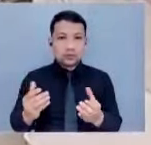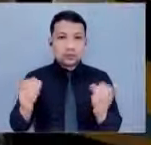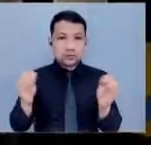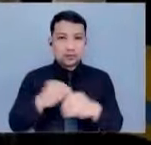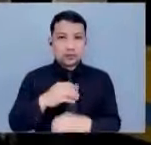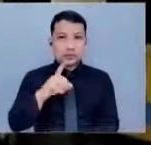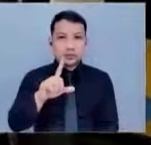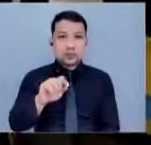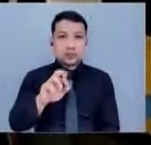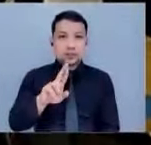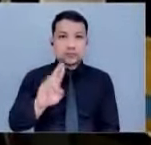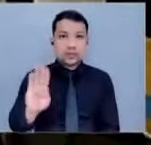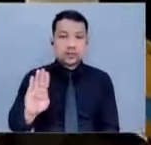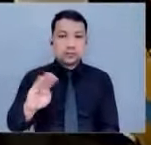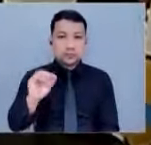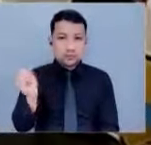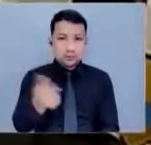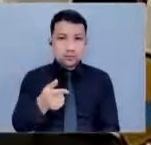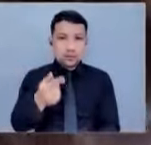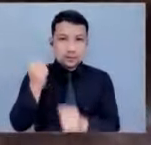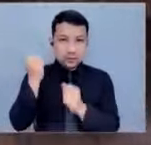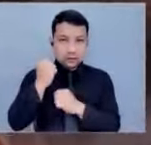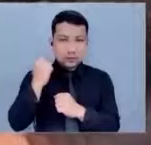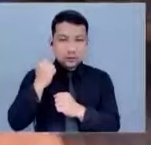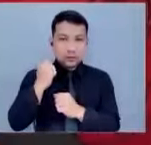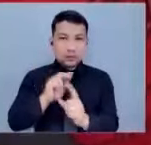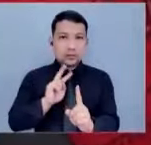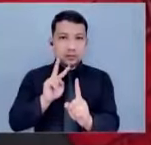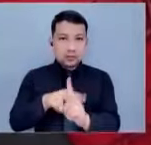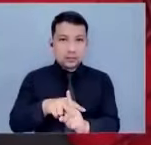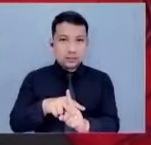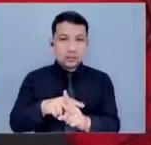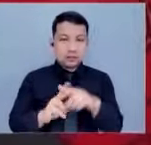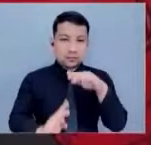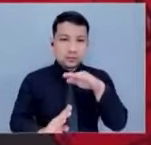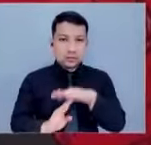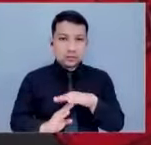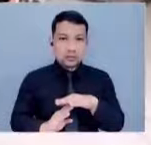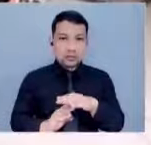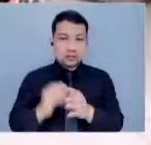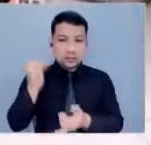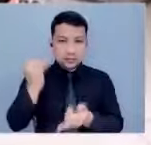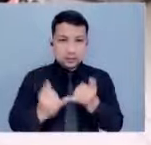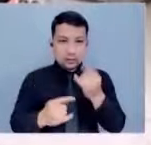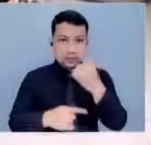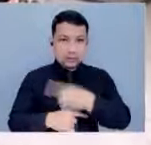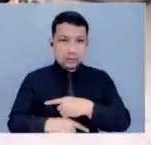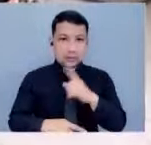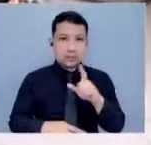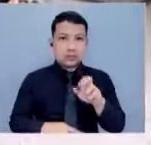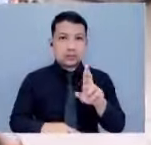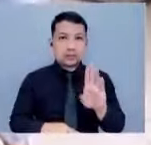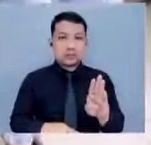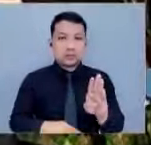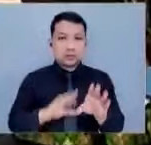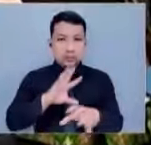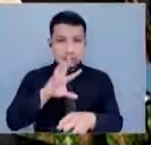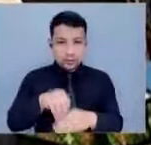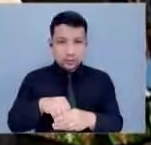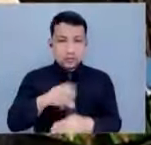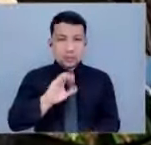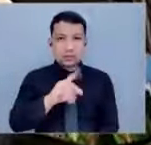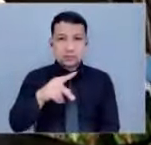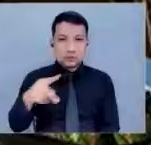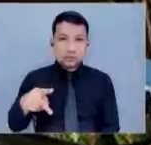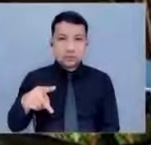LTFRB. Lahat sila umaasang makakahabol pa sa itinakdang deadline o huling araw ng LTFRB para makapag-consolidate o maging parte